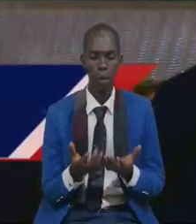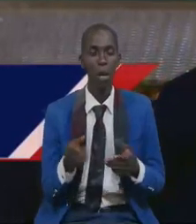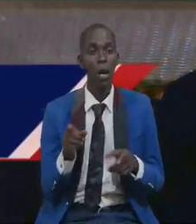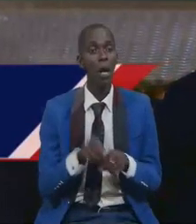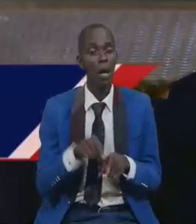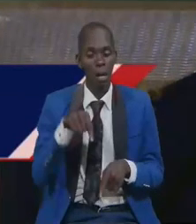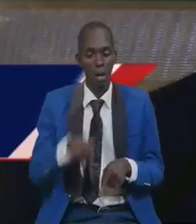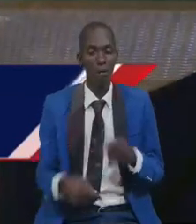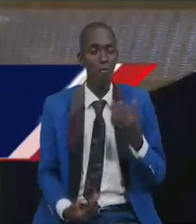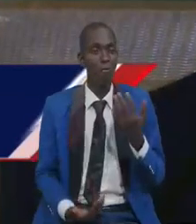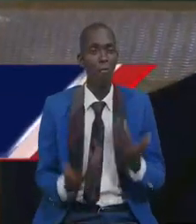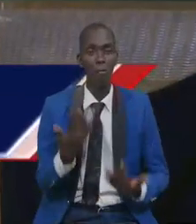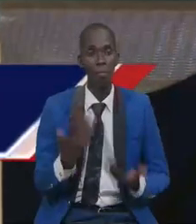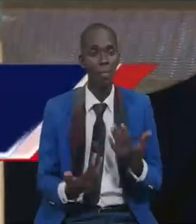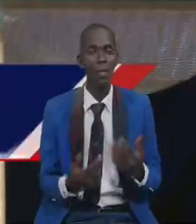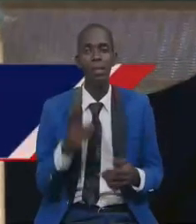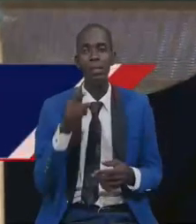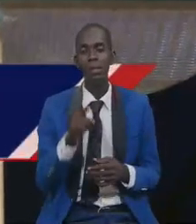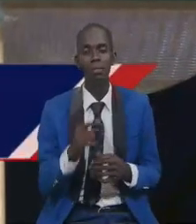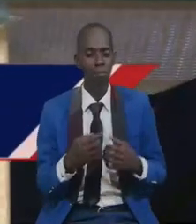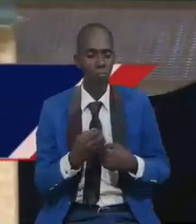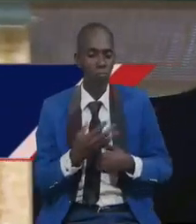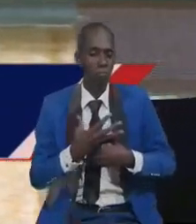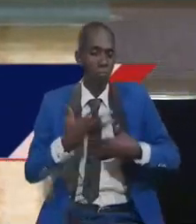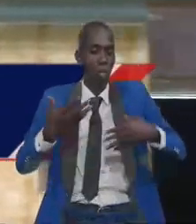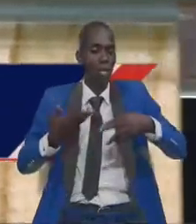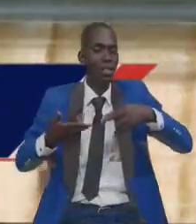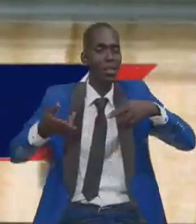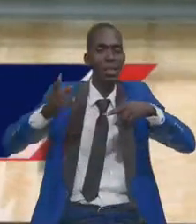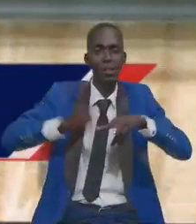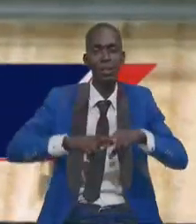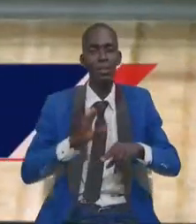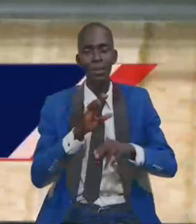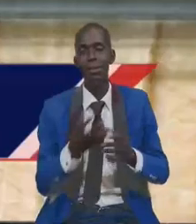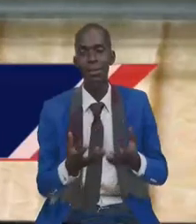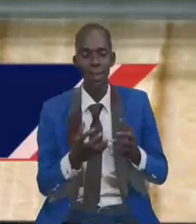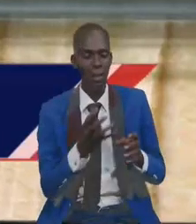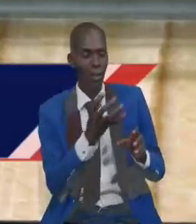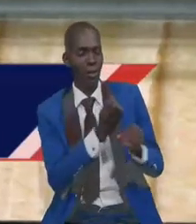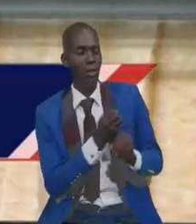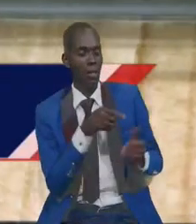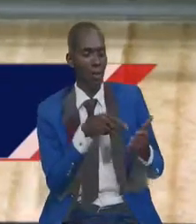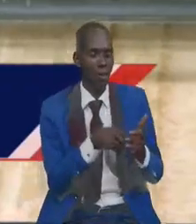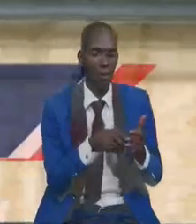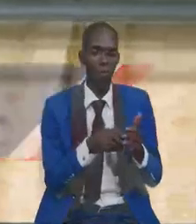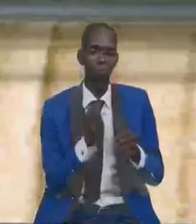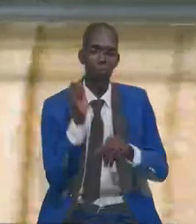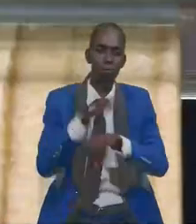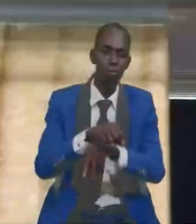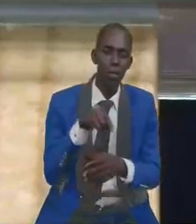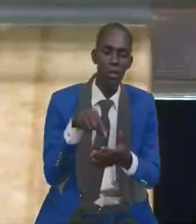je voudrais lire Habacuc, autant pour moi, Habacuc 2, verset 4. Voici, son âme s'est